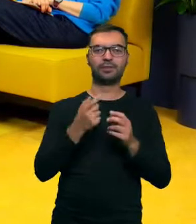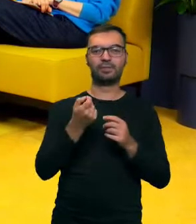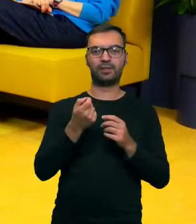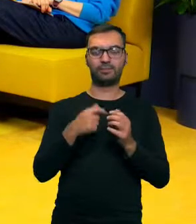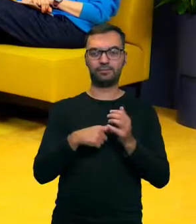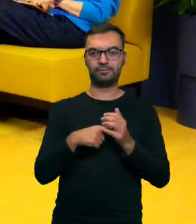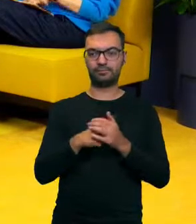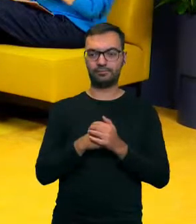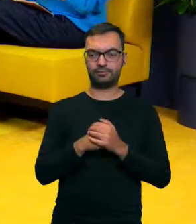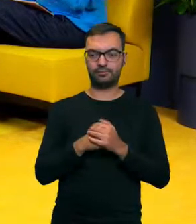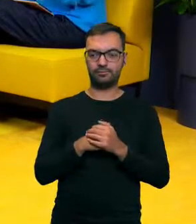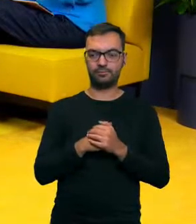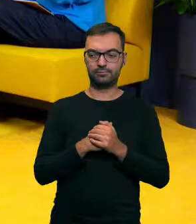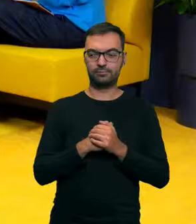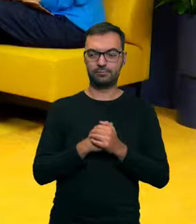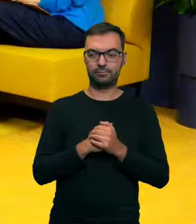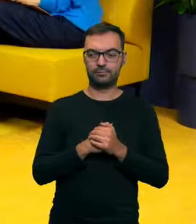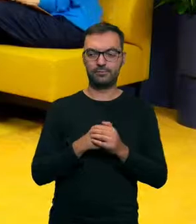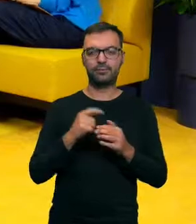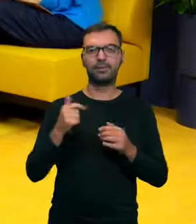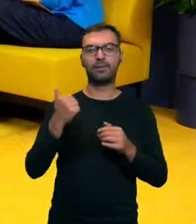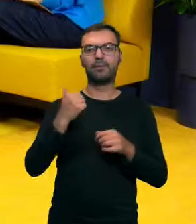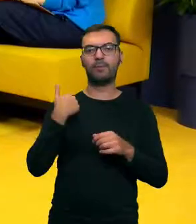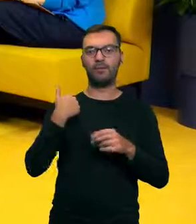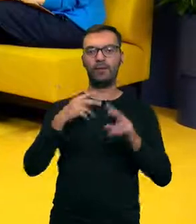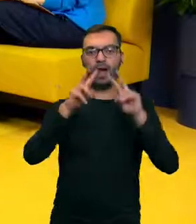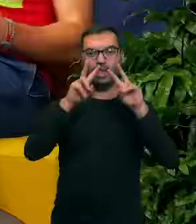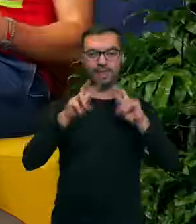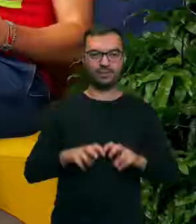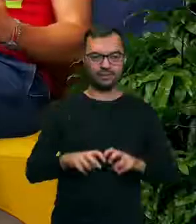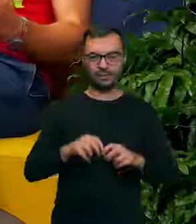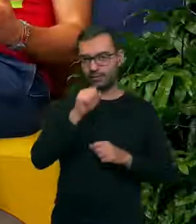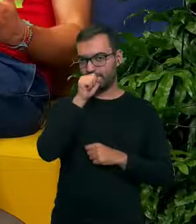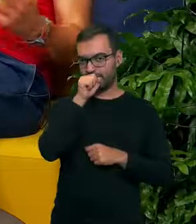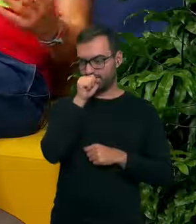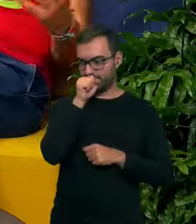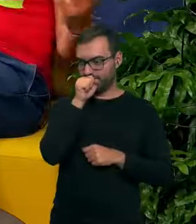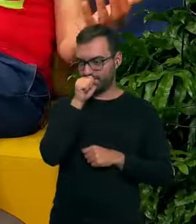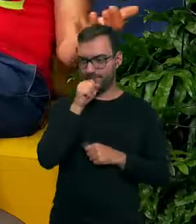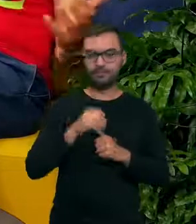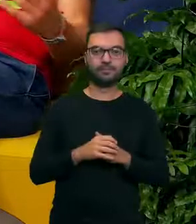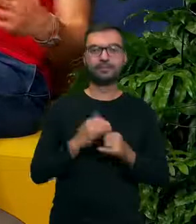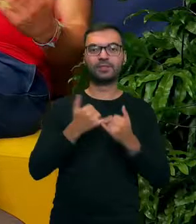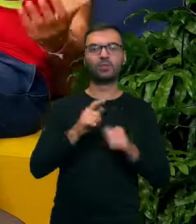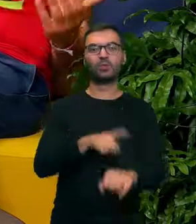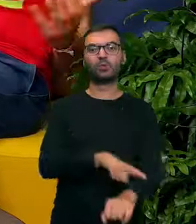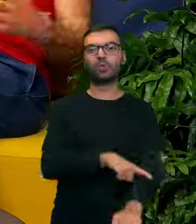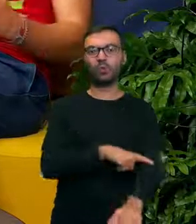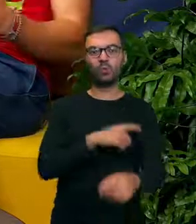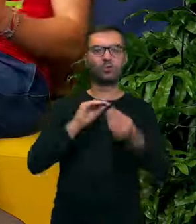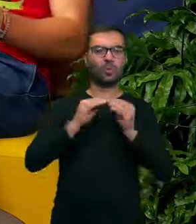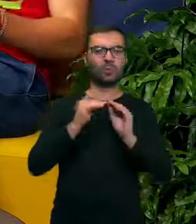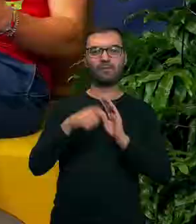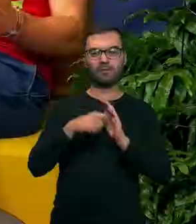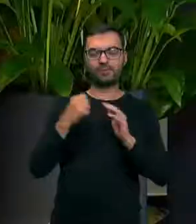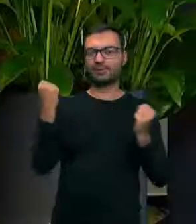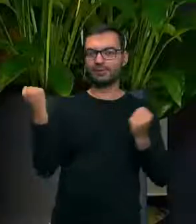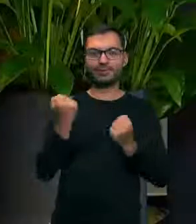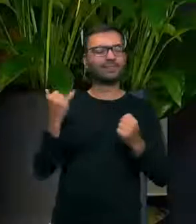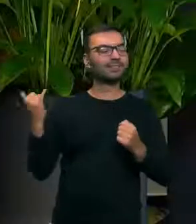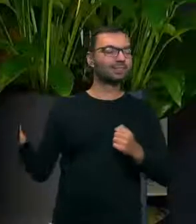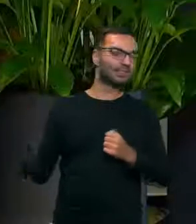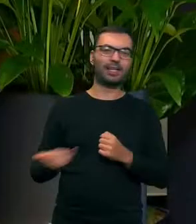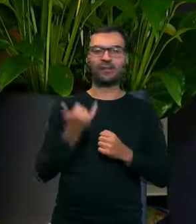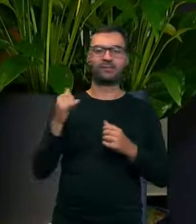kiedy jakby pojawiła się jakaś analiza. I oczywiście przy tak długim i tak złożonym filmie zawsze jest jakaś grupa, która